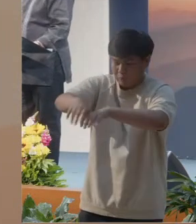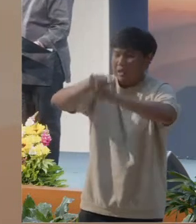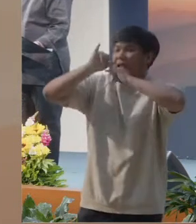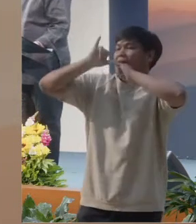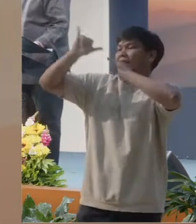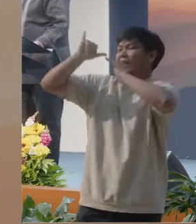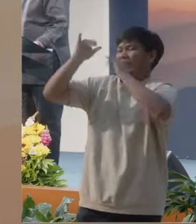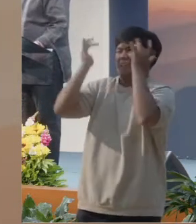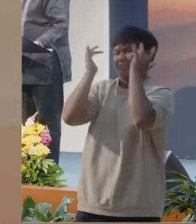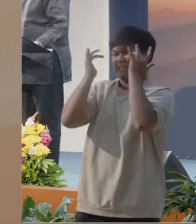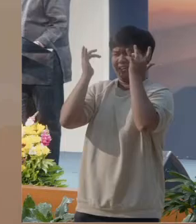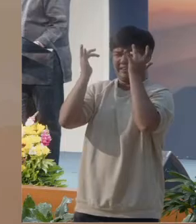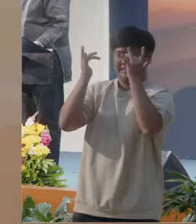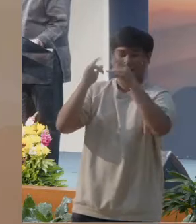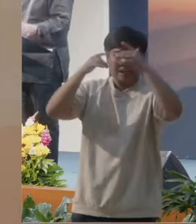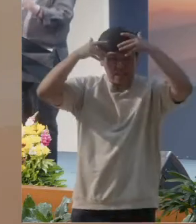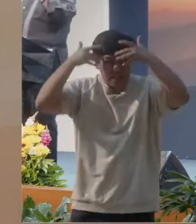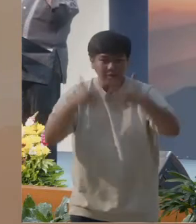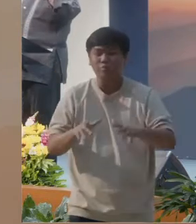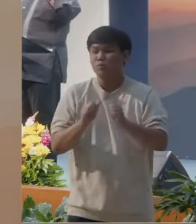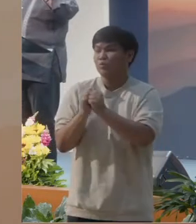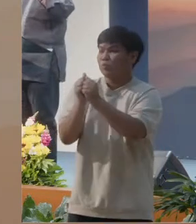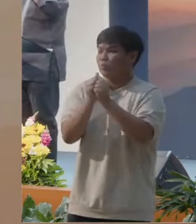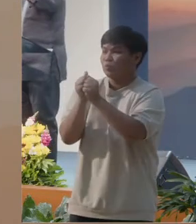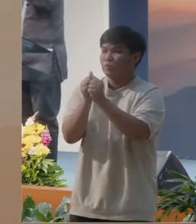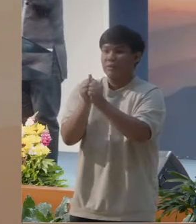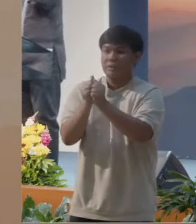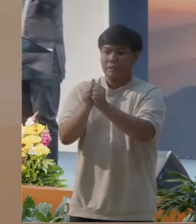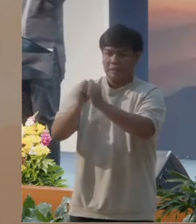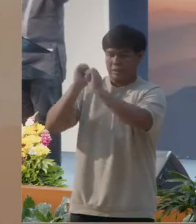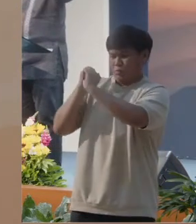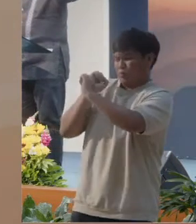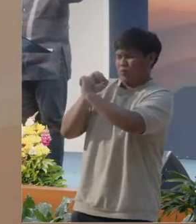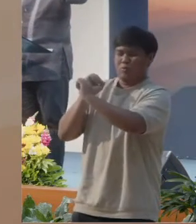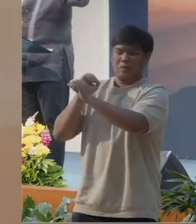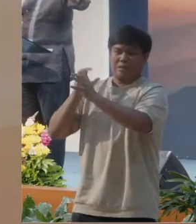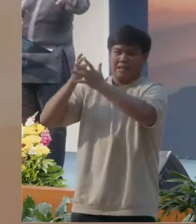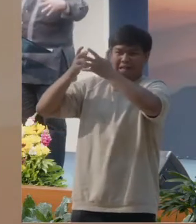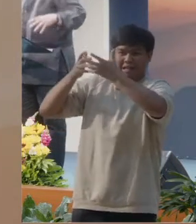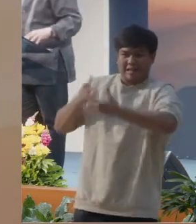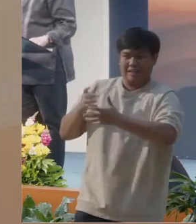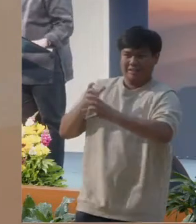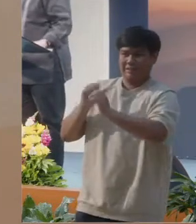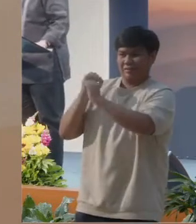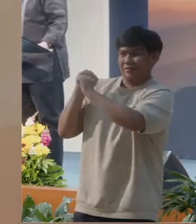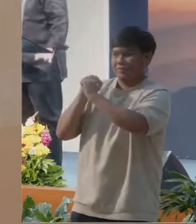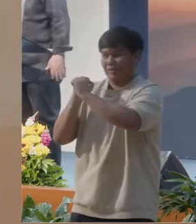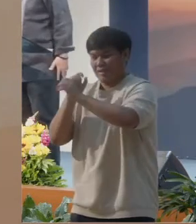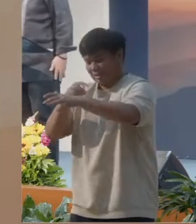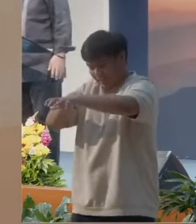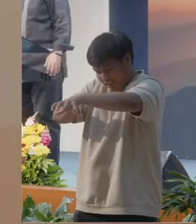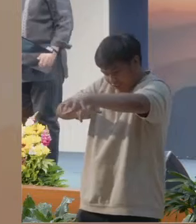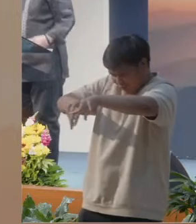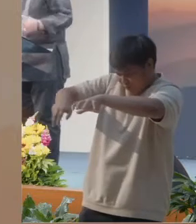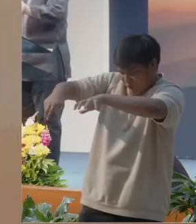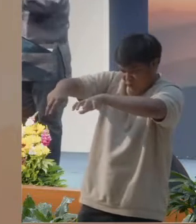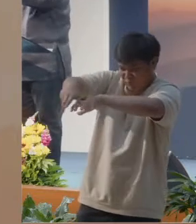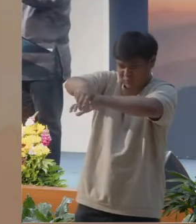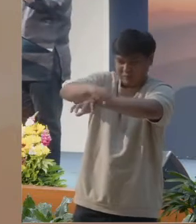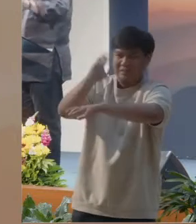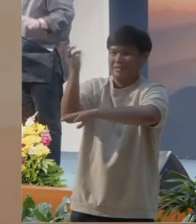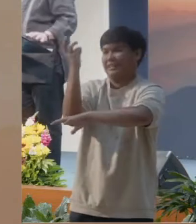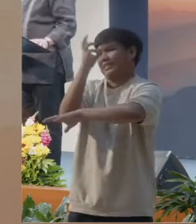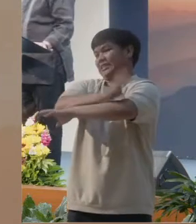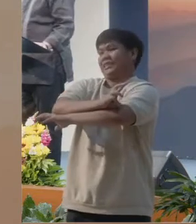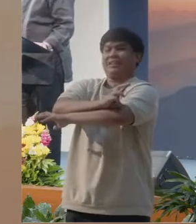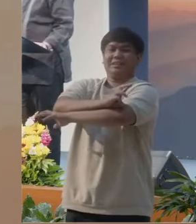trompeta. At kasama nila ang arko ng Panginoon, the Ark of the Covenant. Kasama